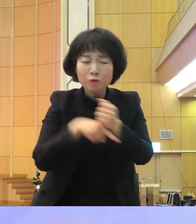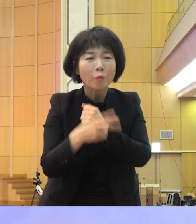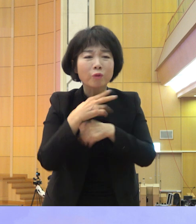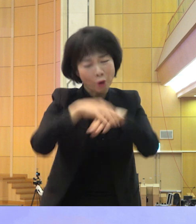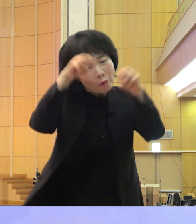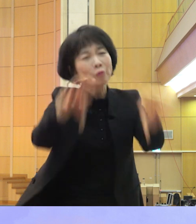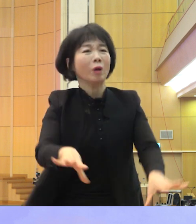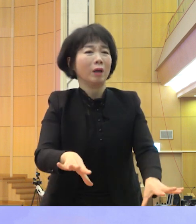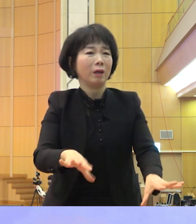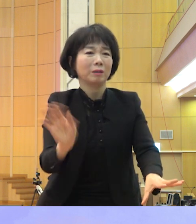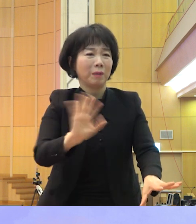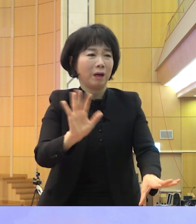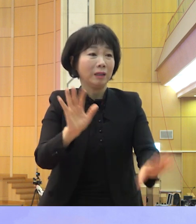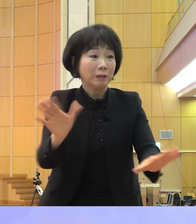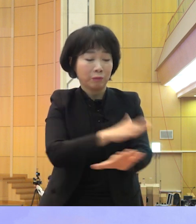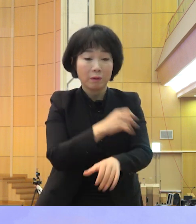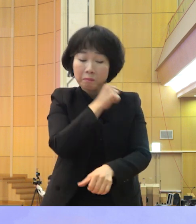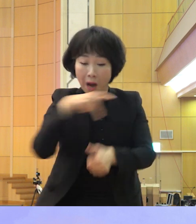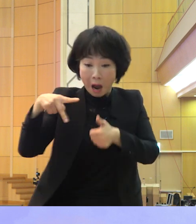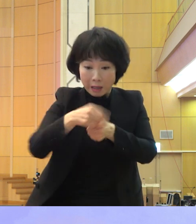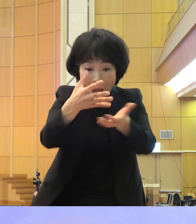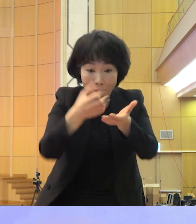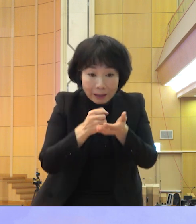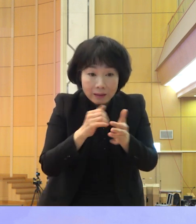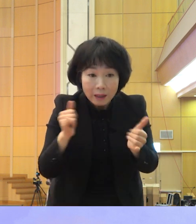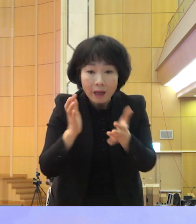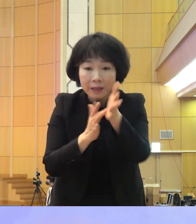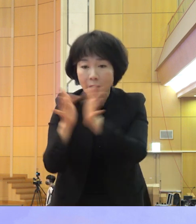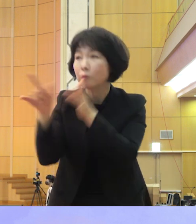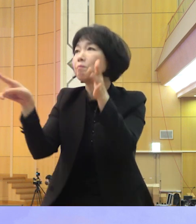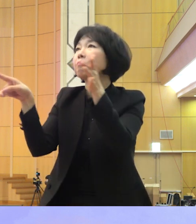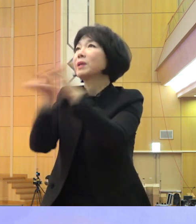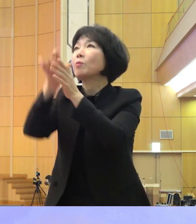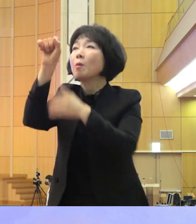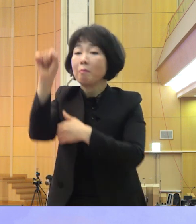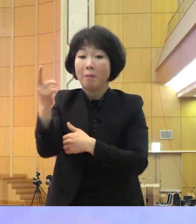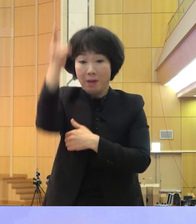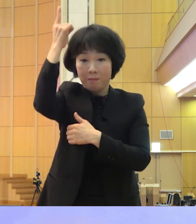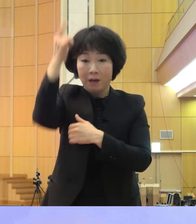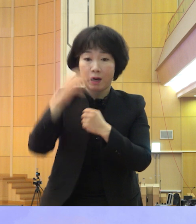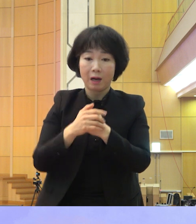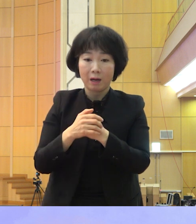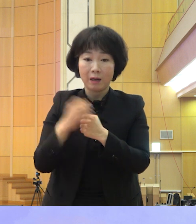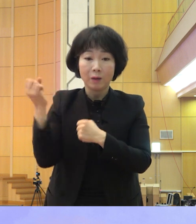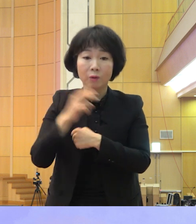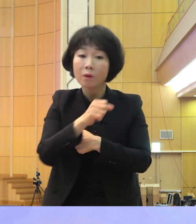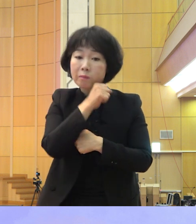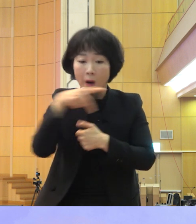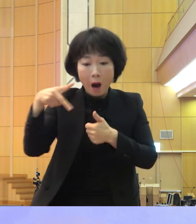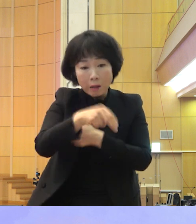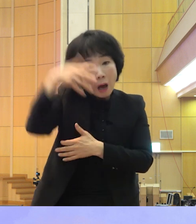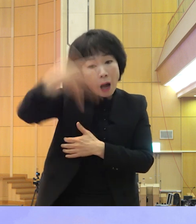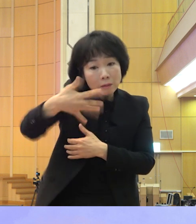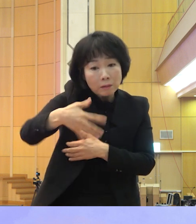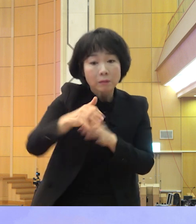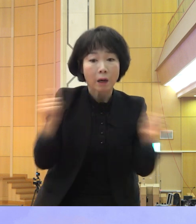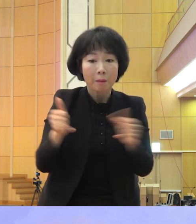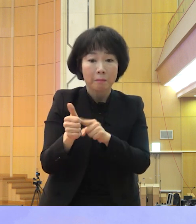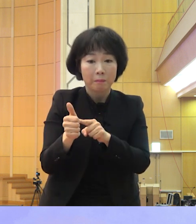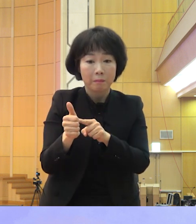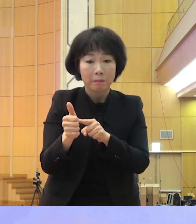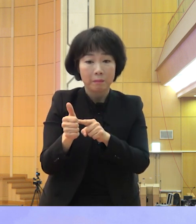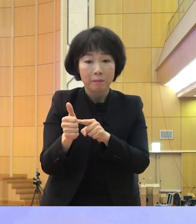없으니까 할례 받은 자도 예수를 믿음으로 말미암아, 또한 무할례자, 할례 받지 않은 자,